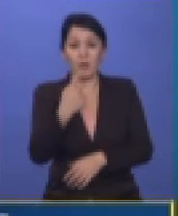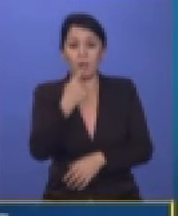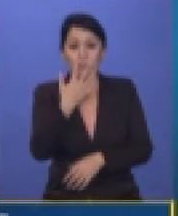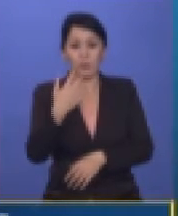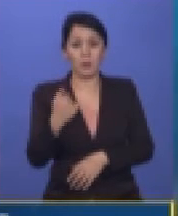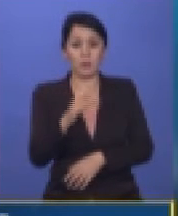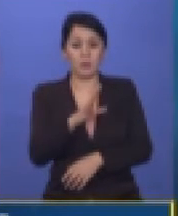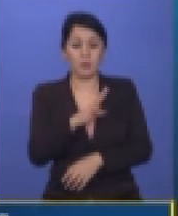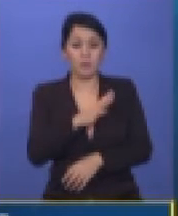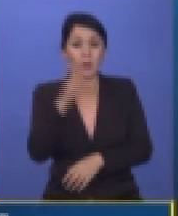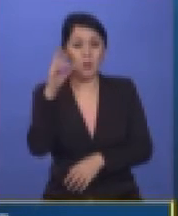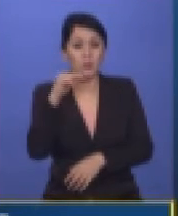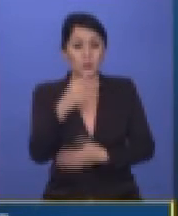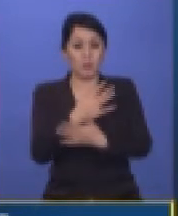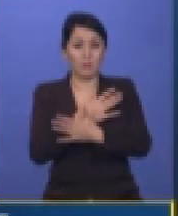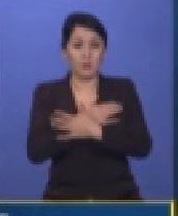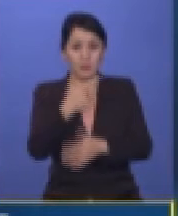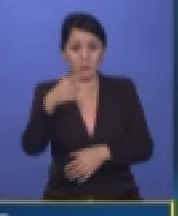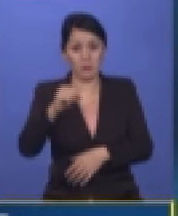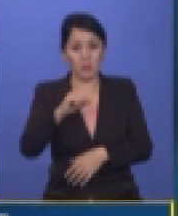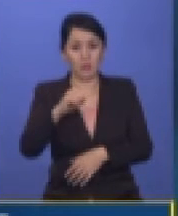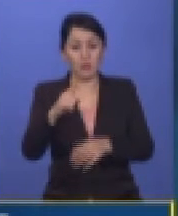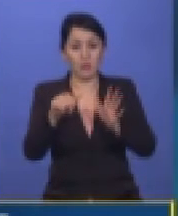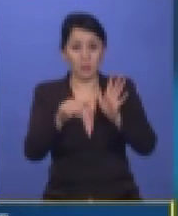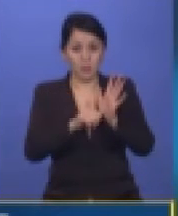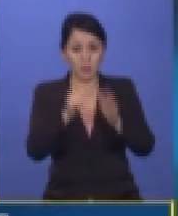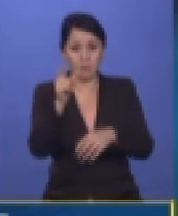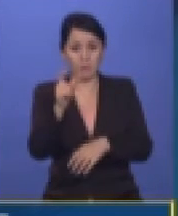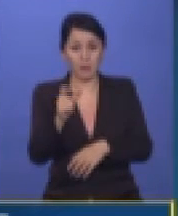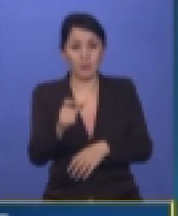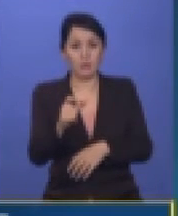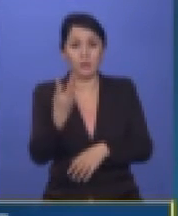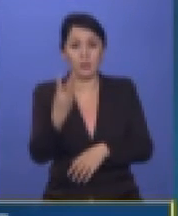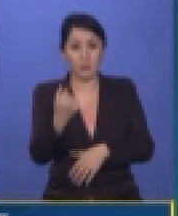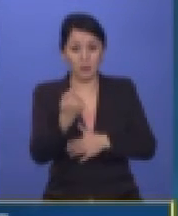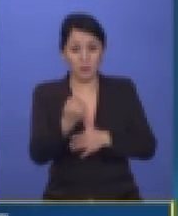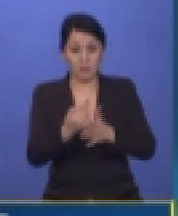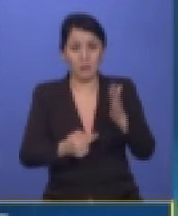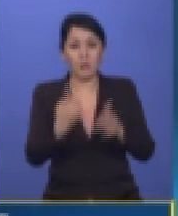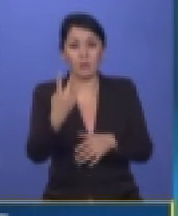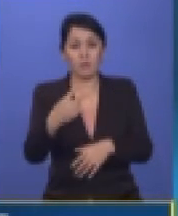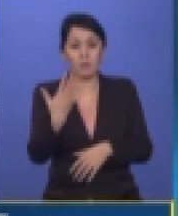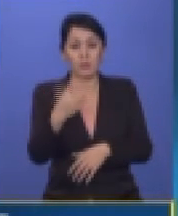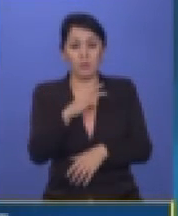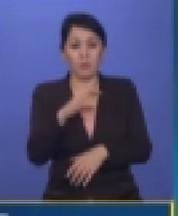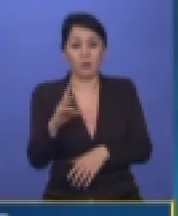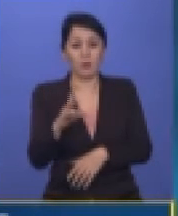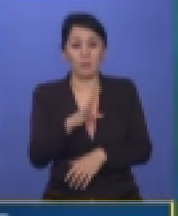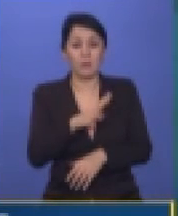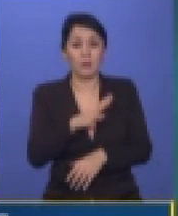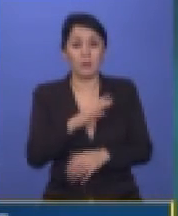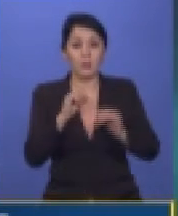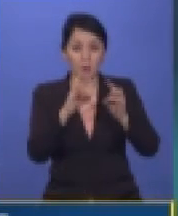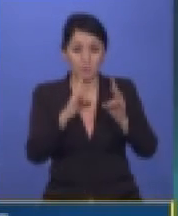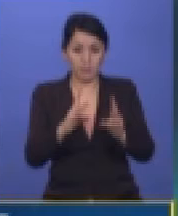телесные повреждения. Число погибших от угарного газа достигло 6 человек. Материальный ущерб составил 250 миллионов тенге. Это